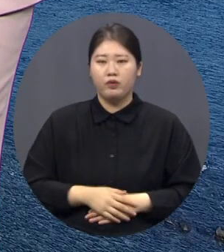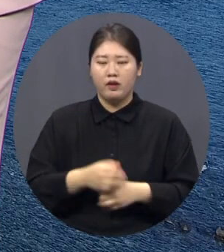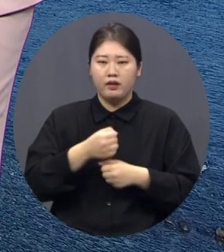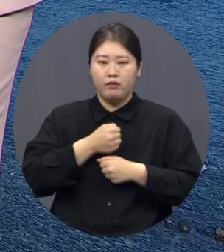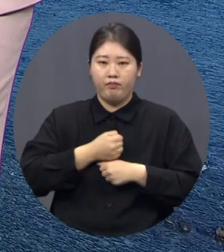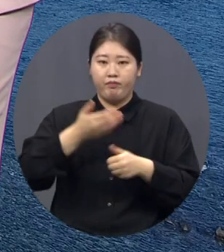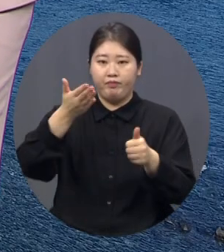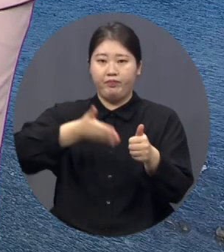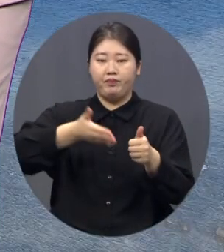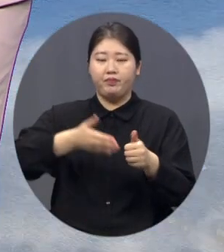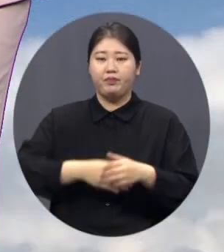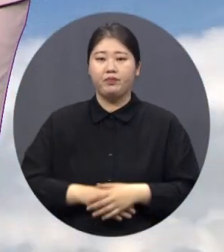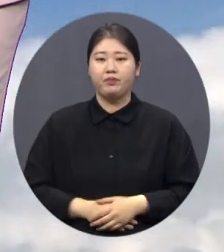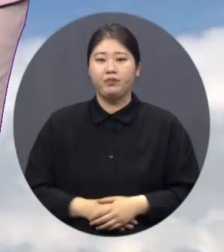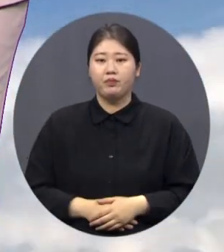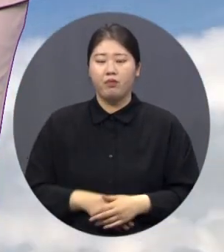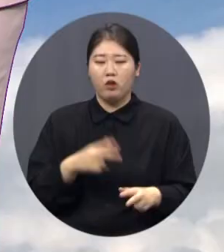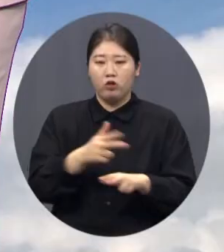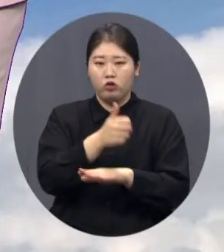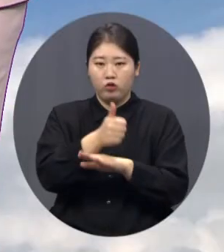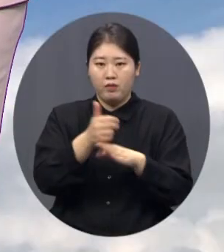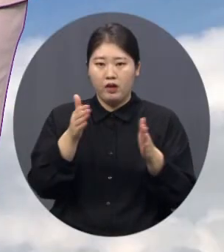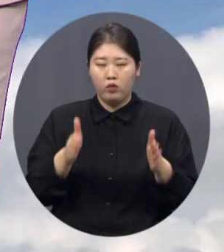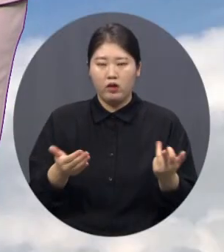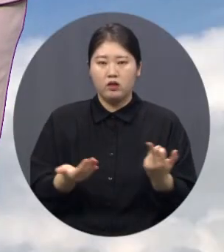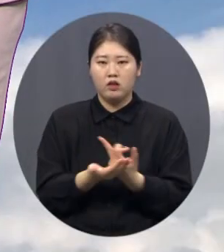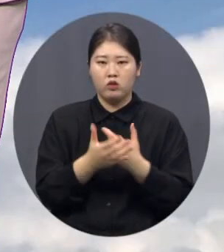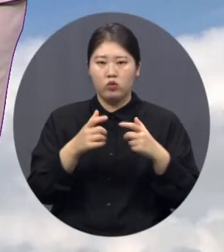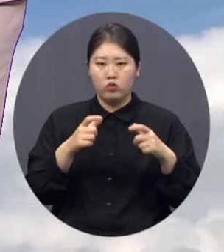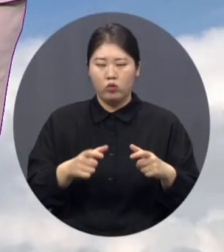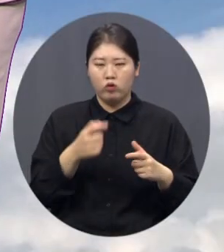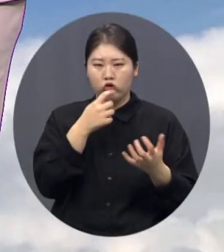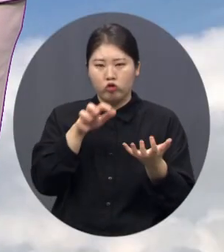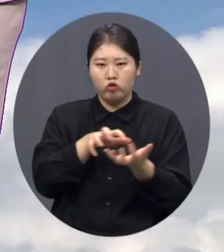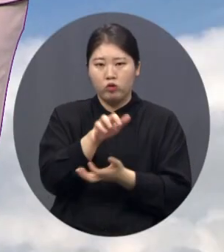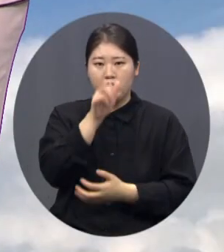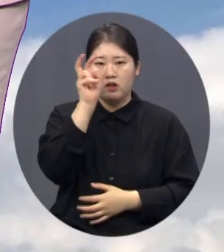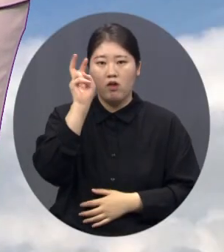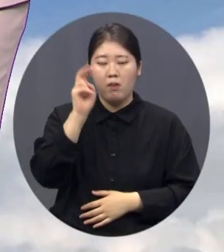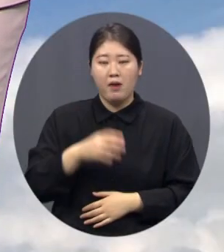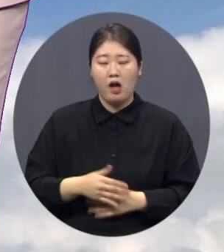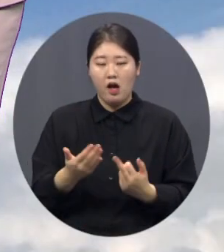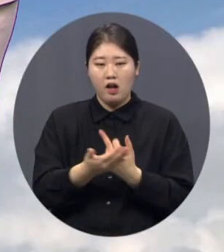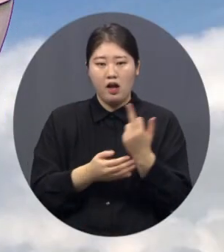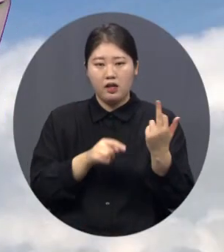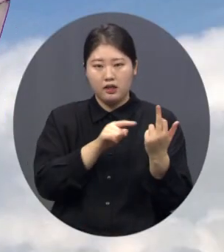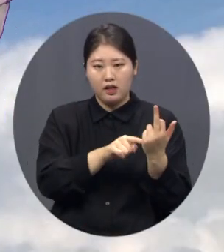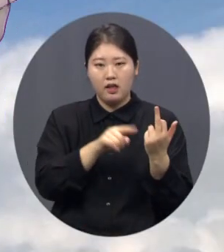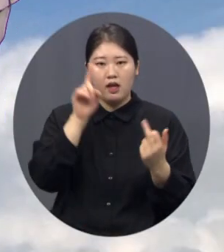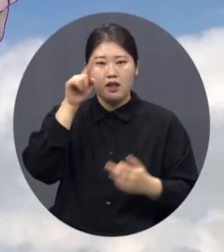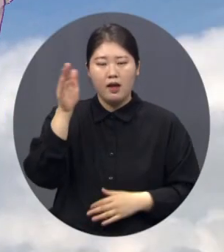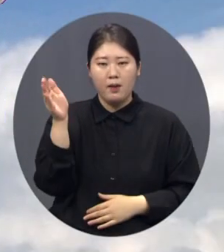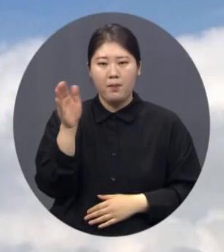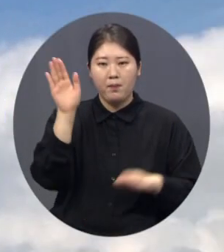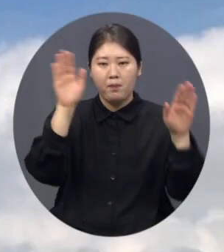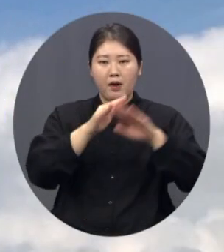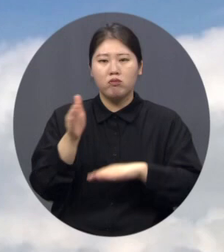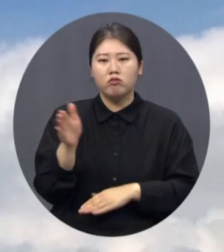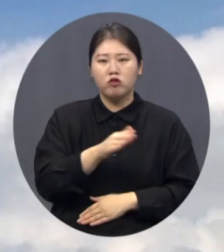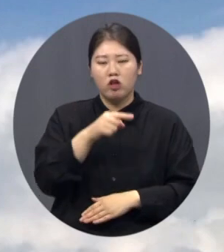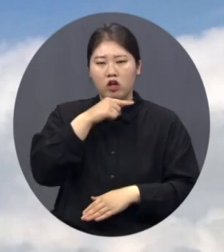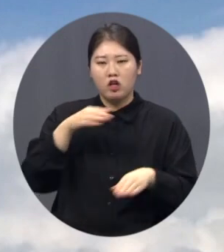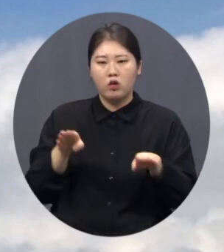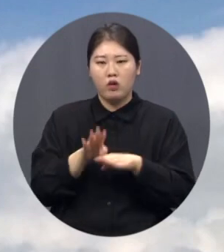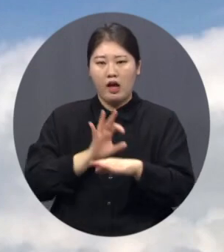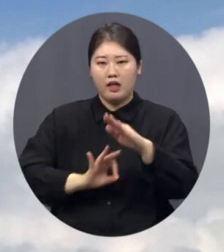해주시기 바랍니다 주말 동안 제주도는 구름기 씨를 보이겠습니다 한라산에는 내일 밤부터 일요일 오전 사이에